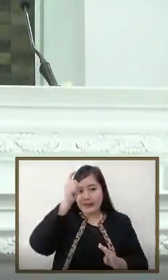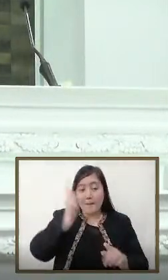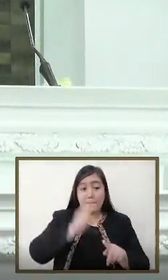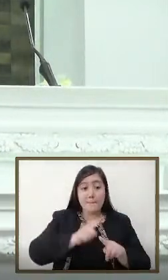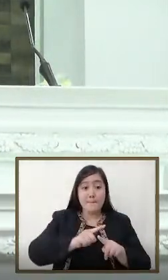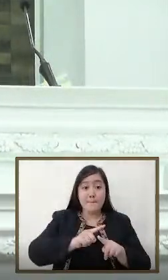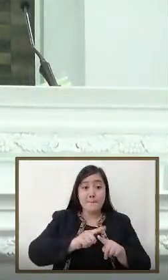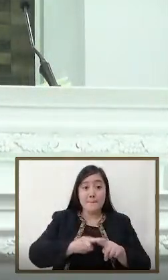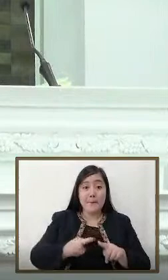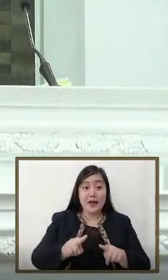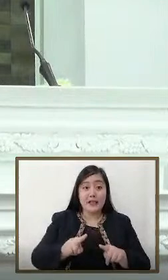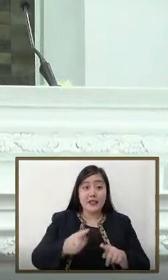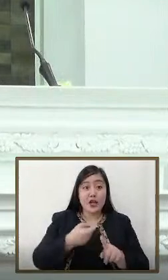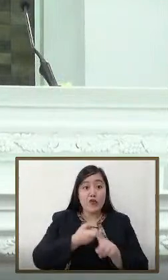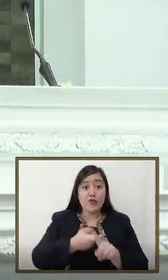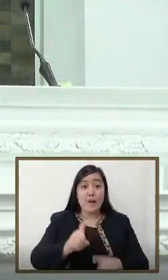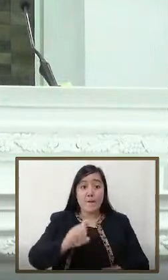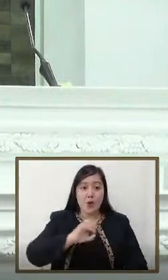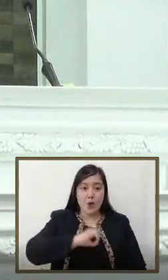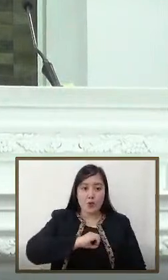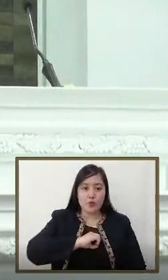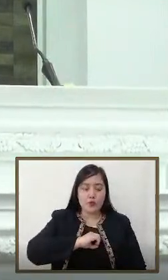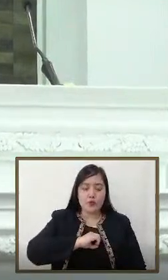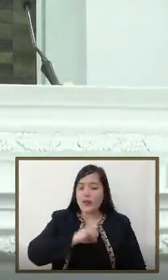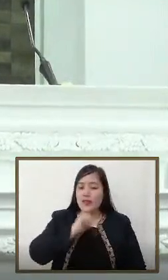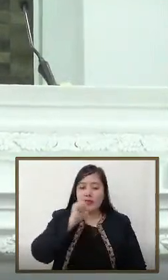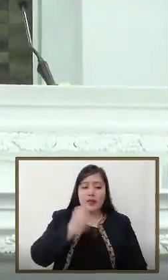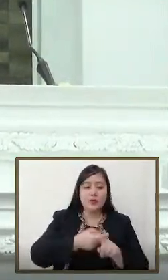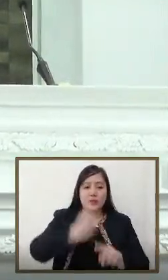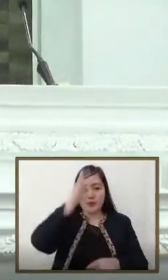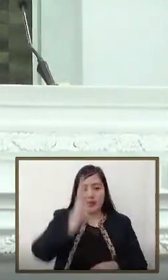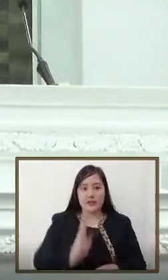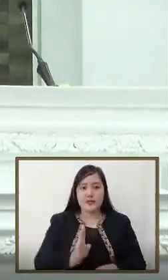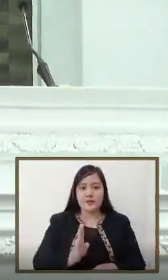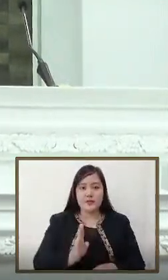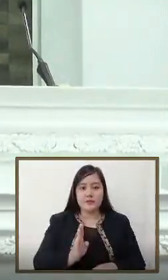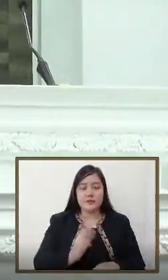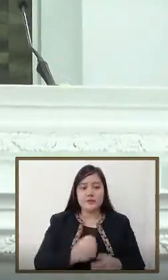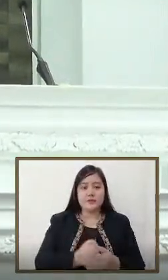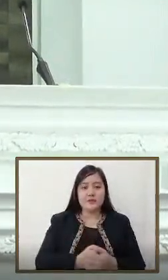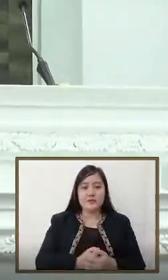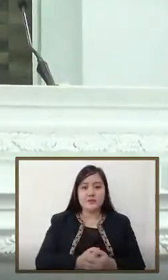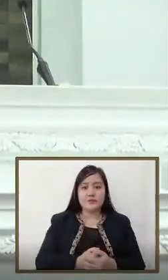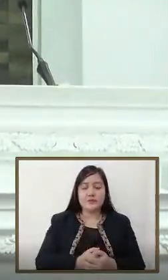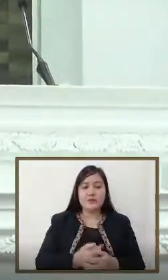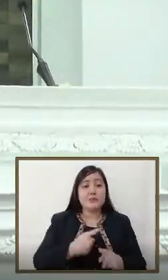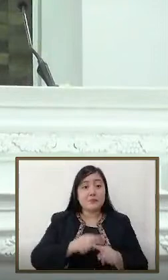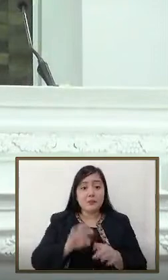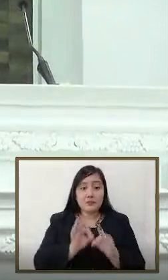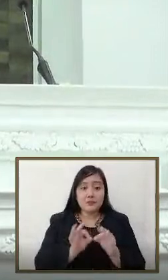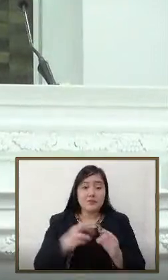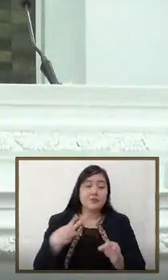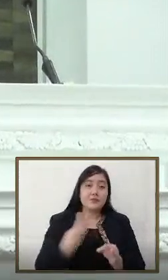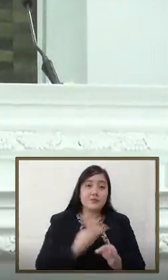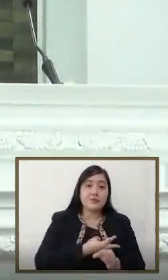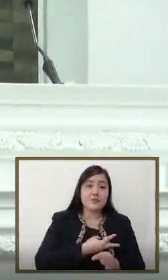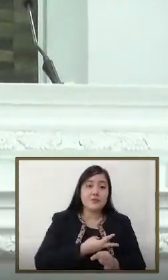Diyos. Na kung sana kung ito lang sana ang gagawin ng bawat sa young people, ganun din.